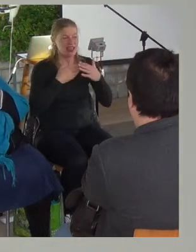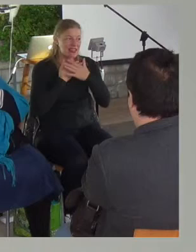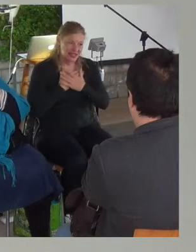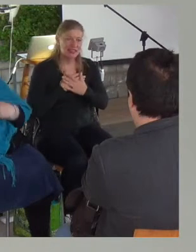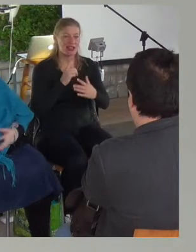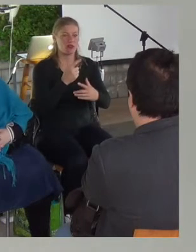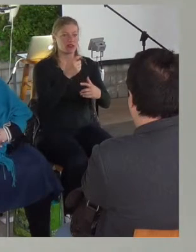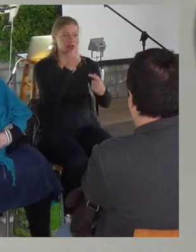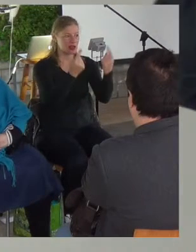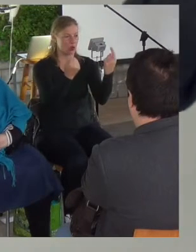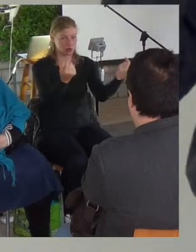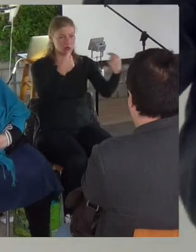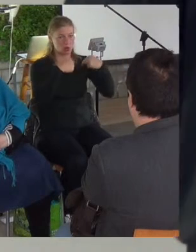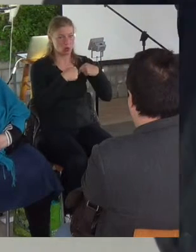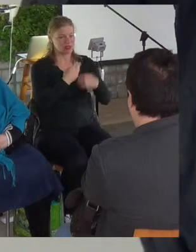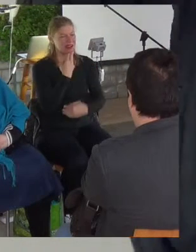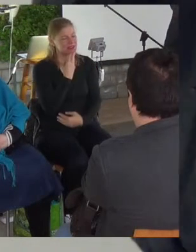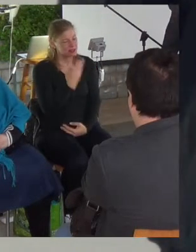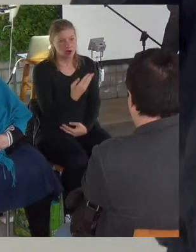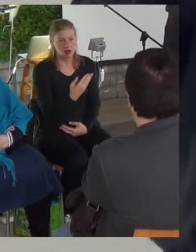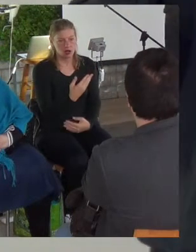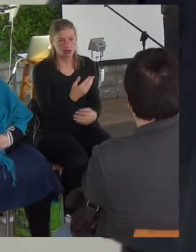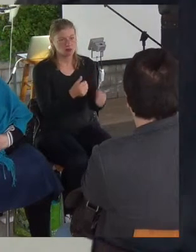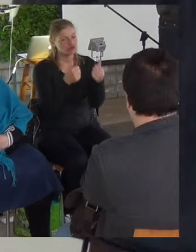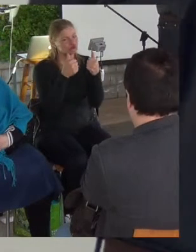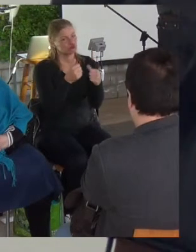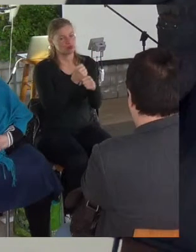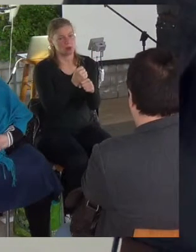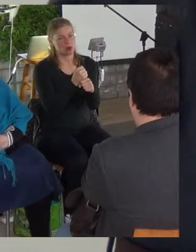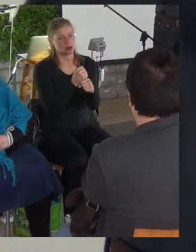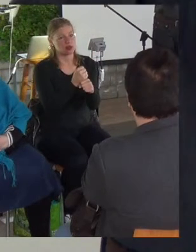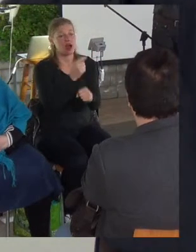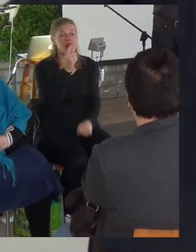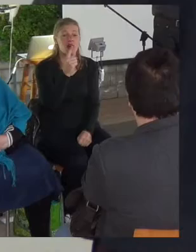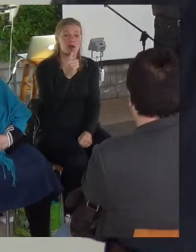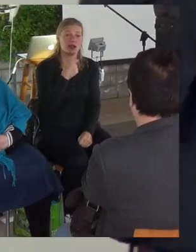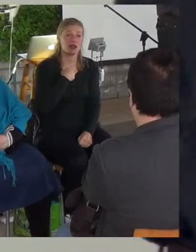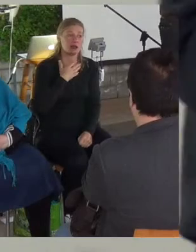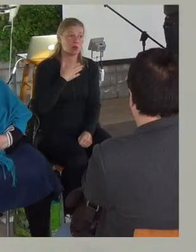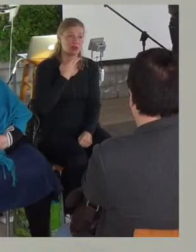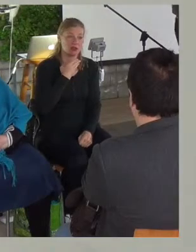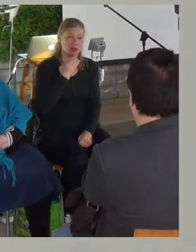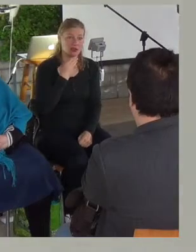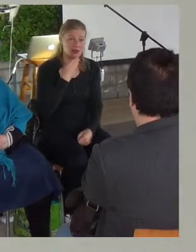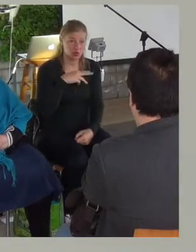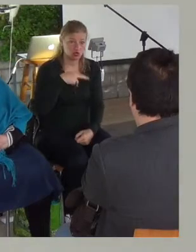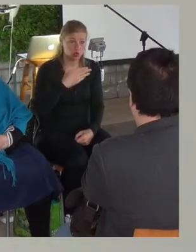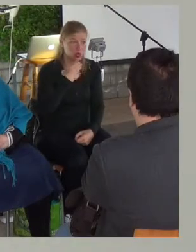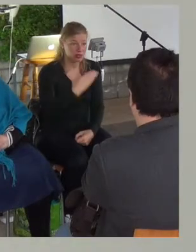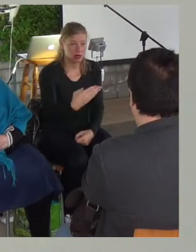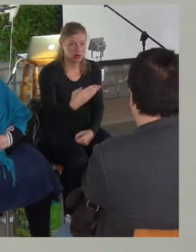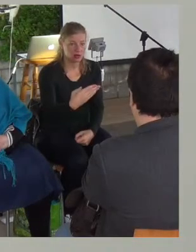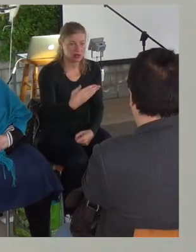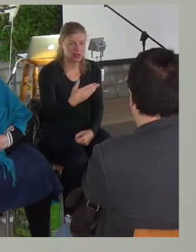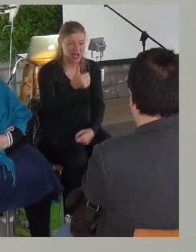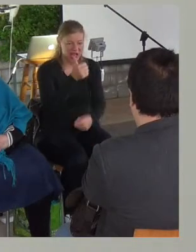mir kommen und sagen, danke Heino, schön, was du machst. Aber ich möchte zurückdanken. Vor anderthalb Jahren